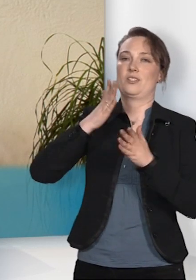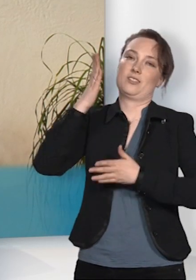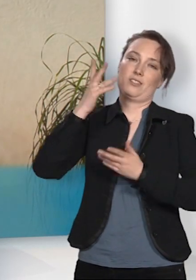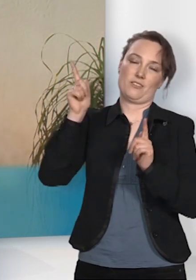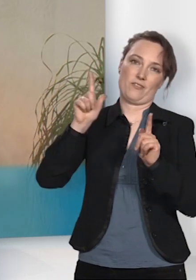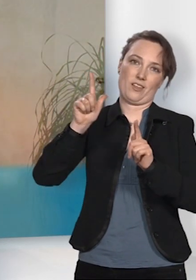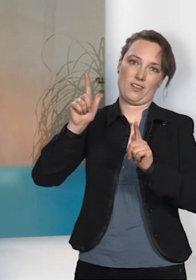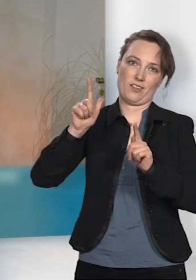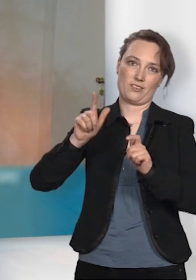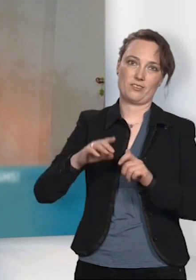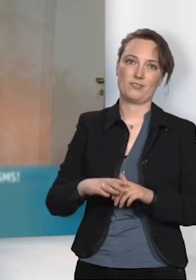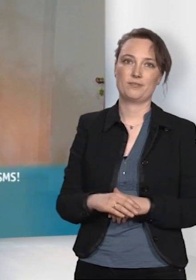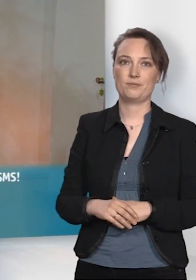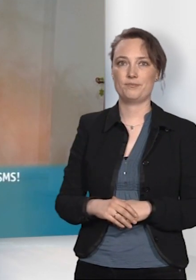feiern.